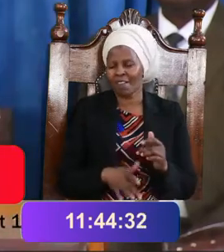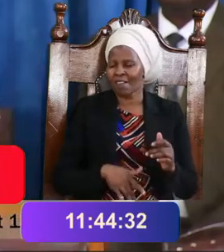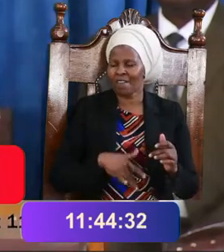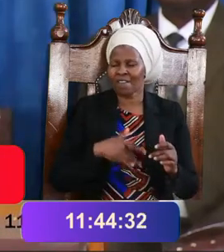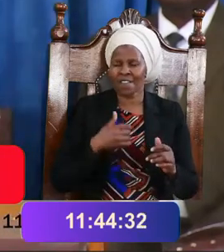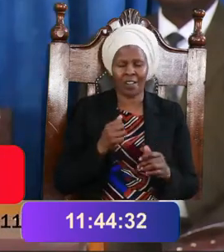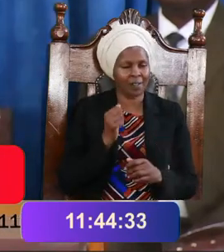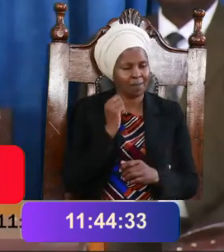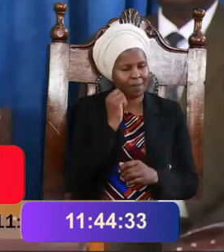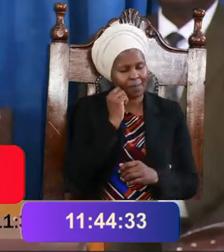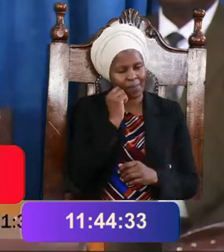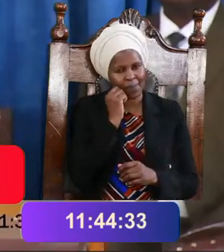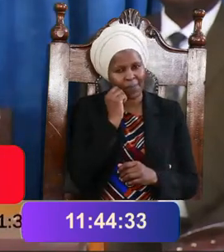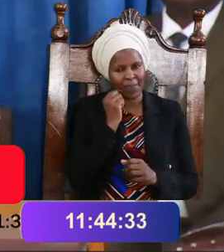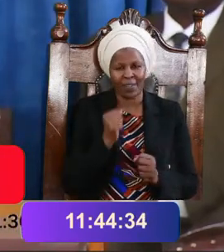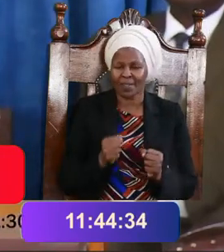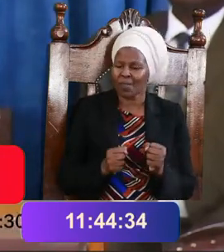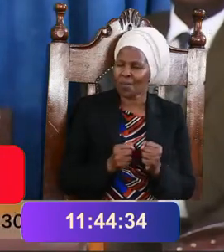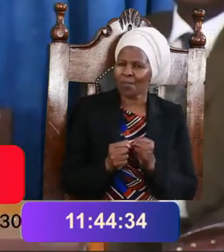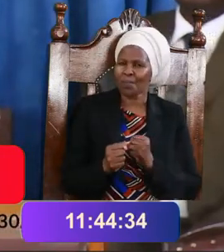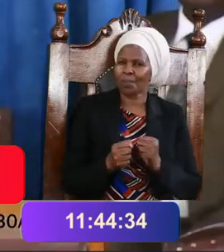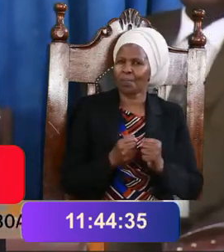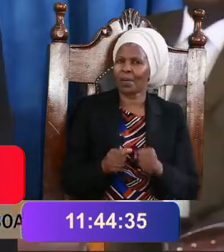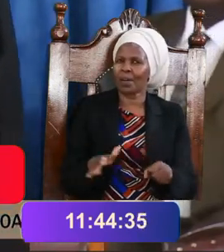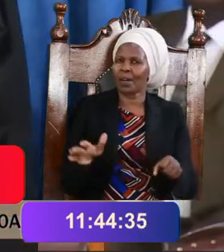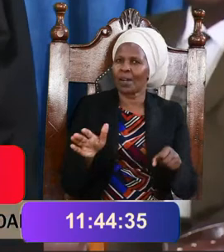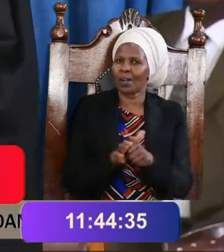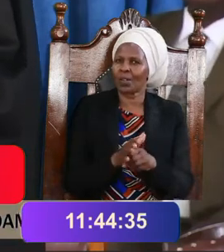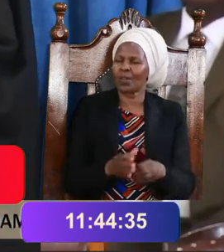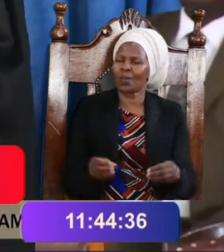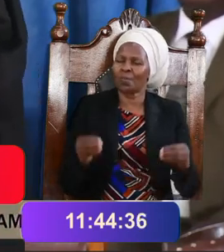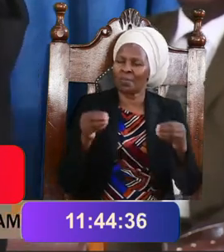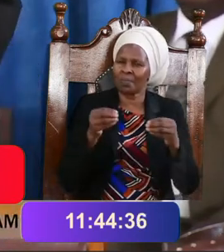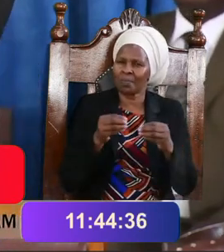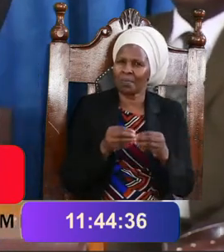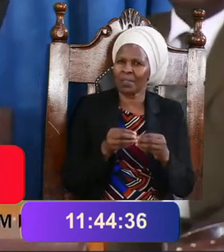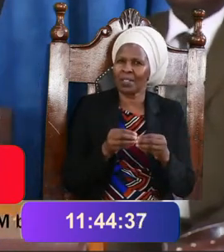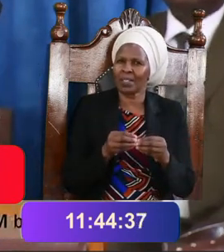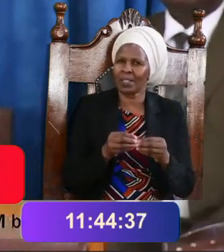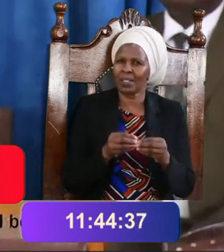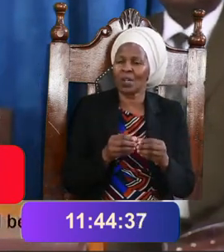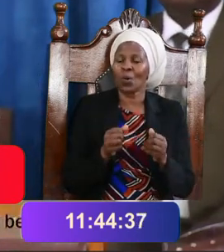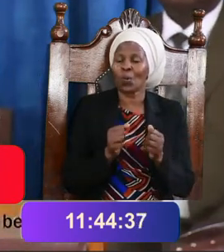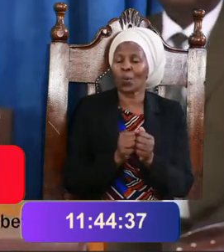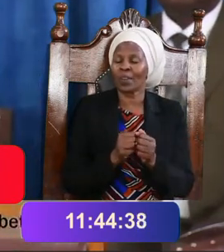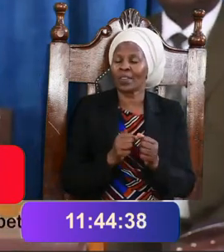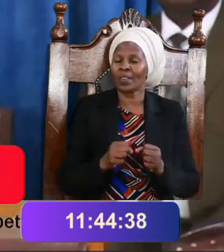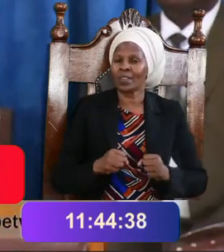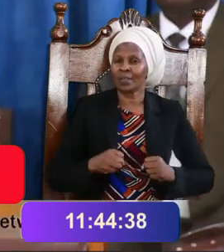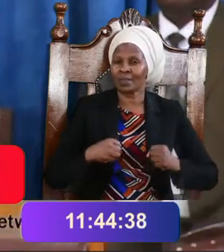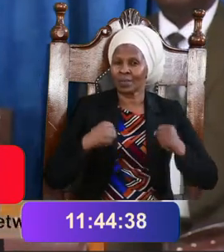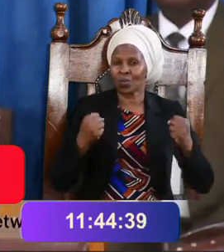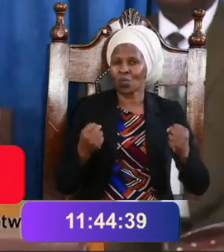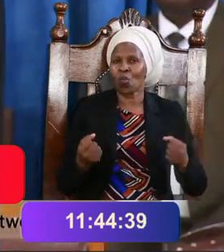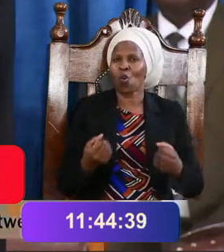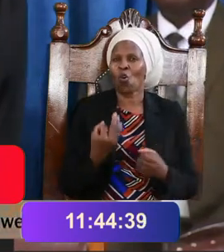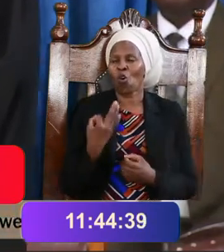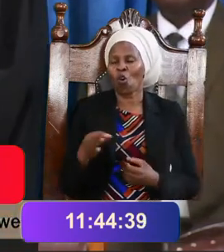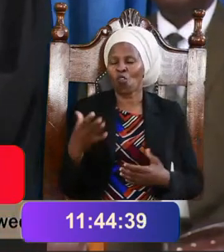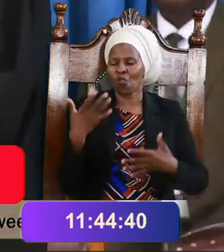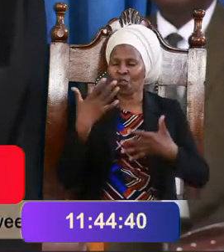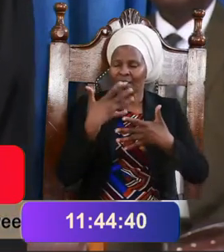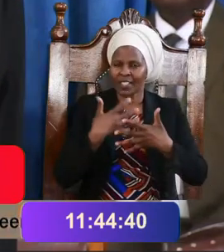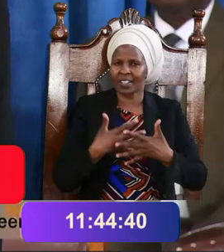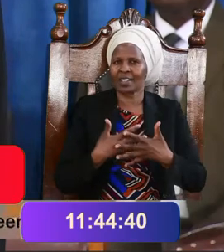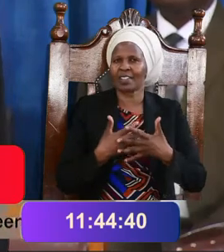ndani ya vita kubwa. Alikuwa akutane uso kwa uso na nguvu za giza. Na yule